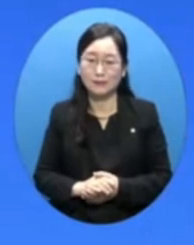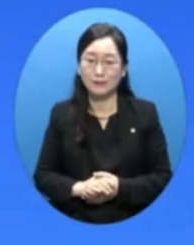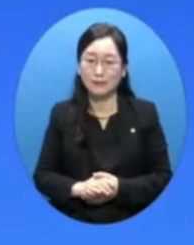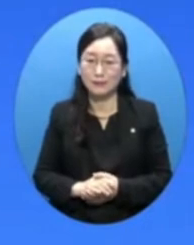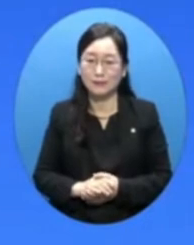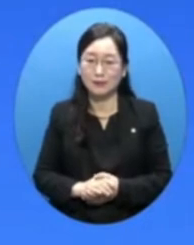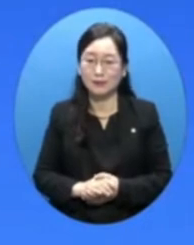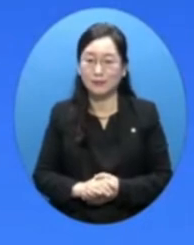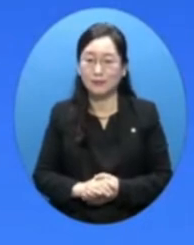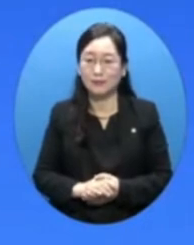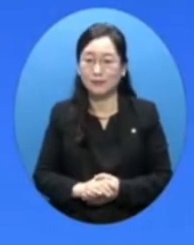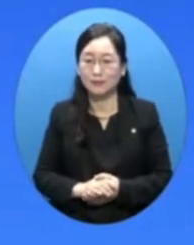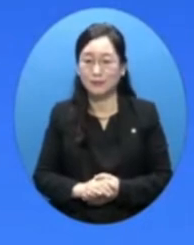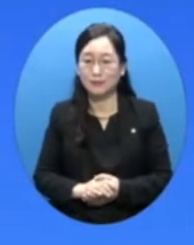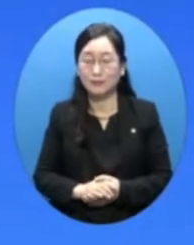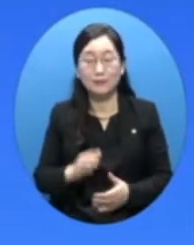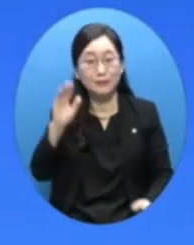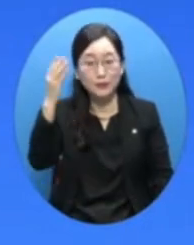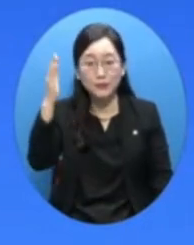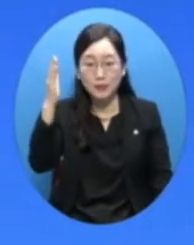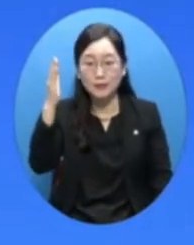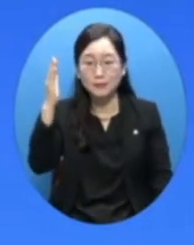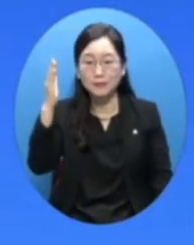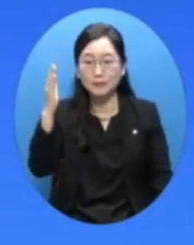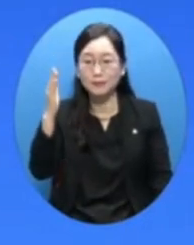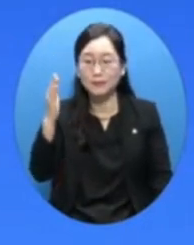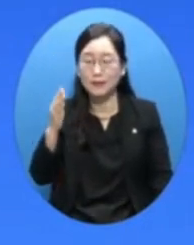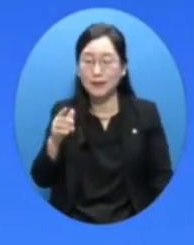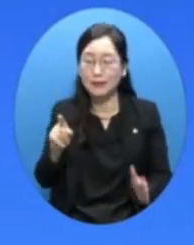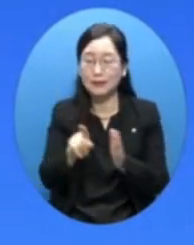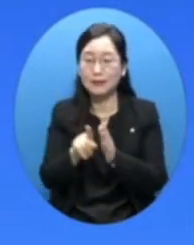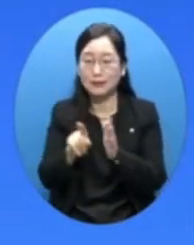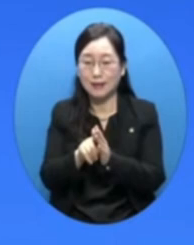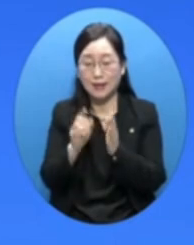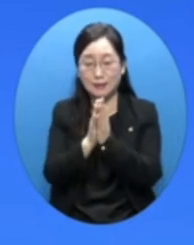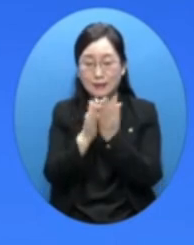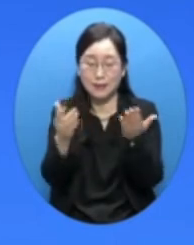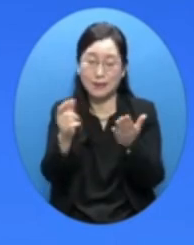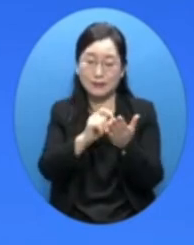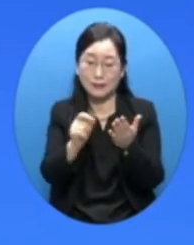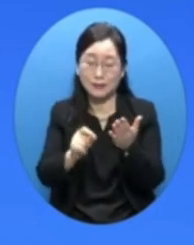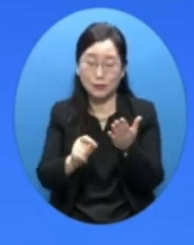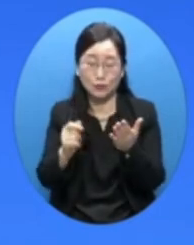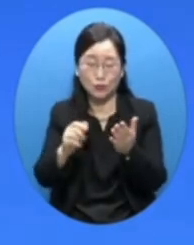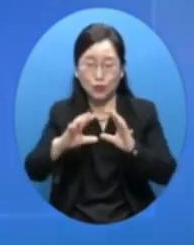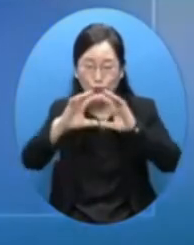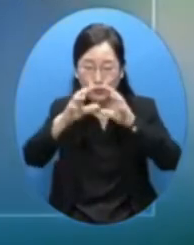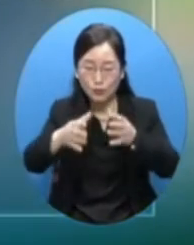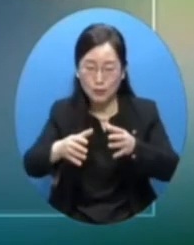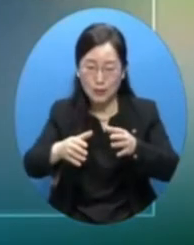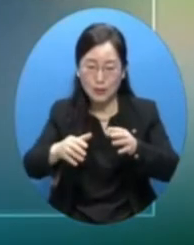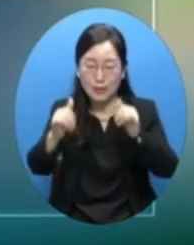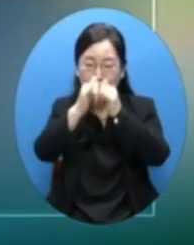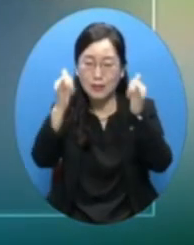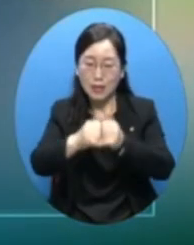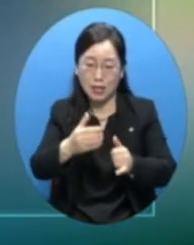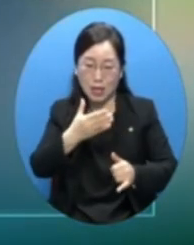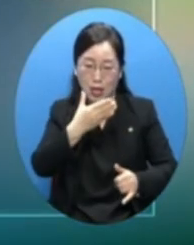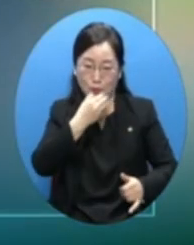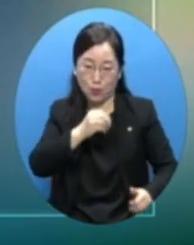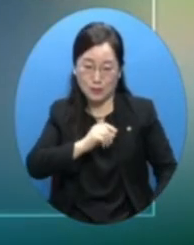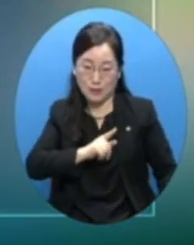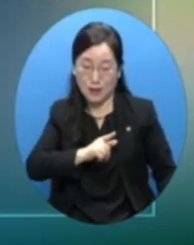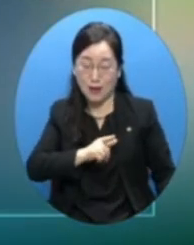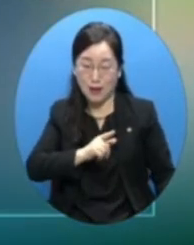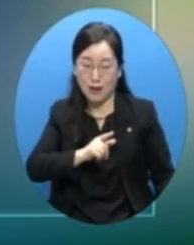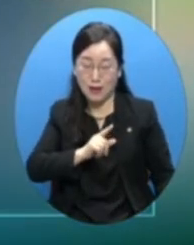최근에 신앙의 새를 주관한 국제사회복지전문가인 김혜영 선교사를 소개하기 원합니다. 제가